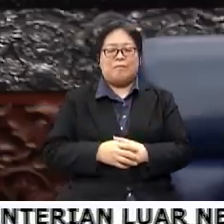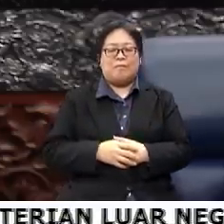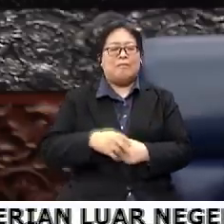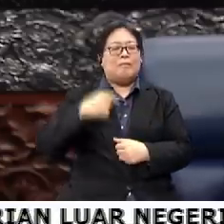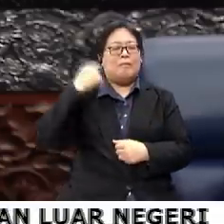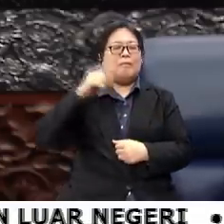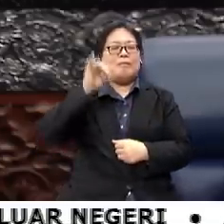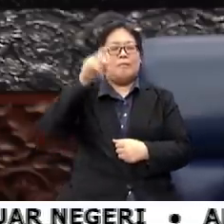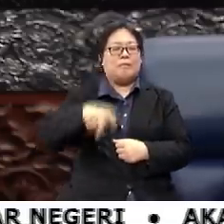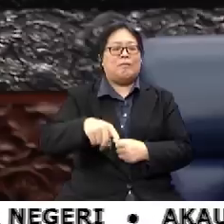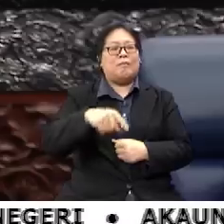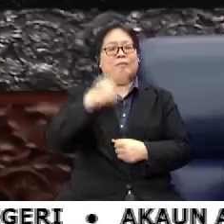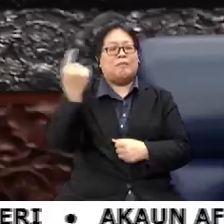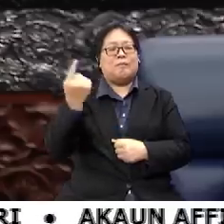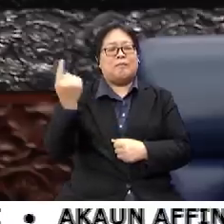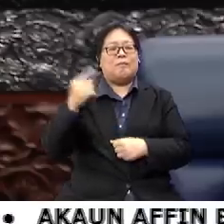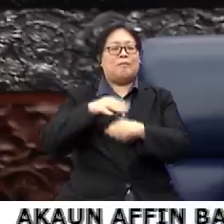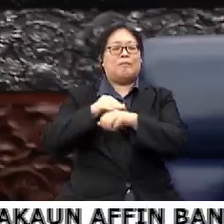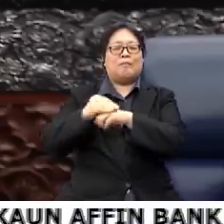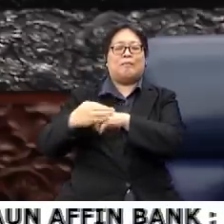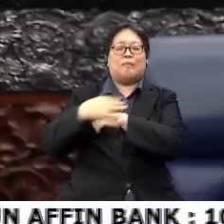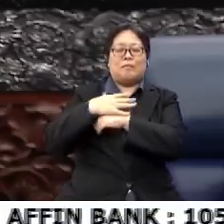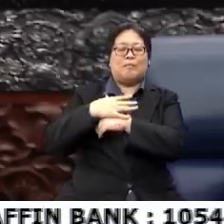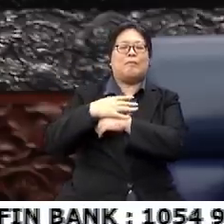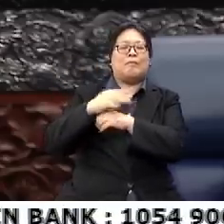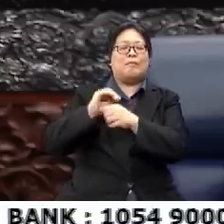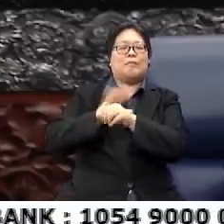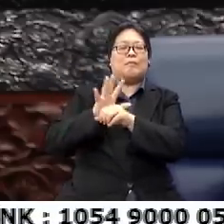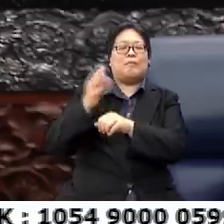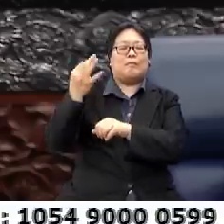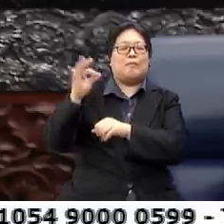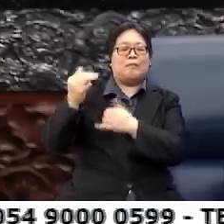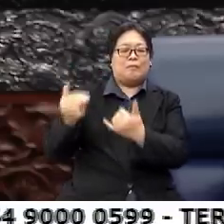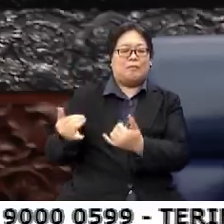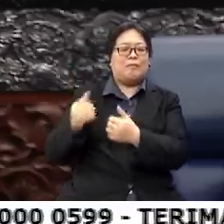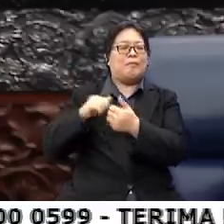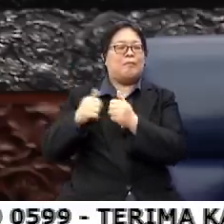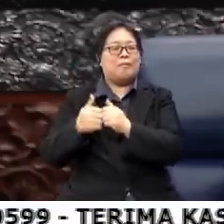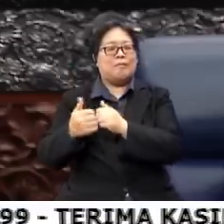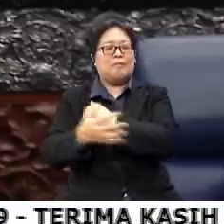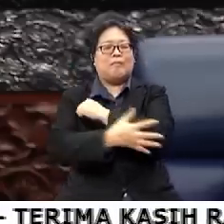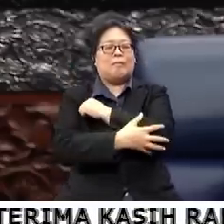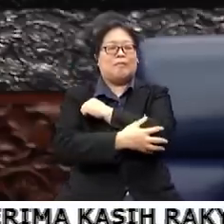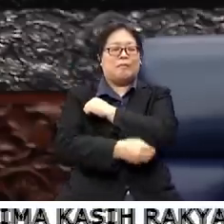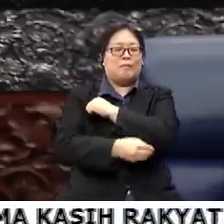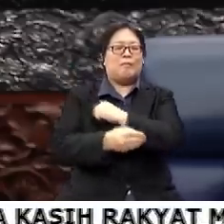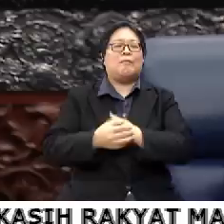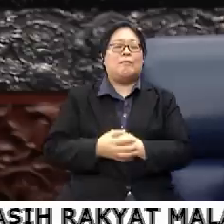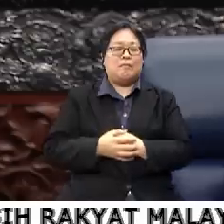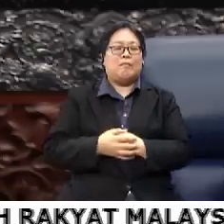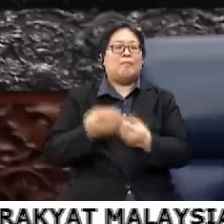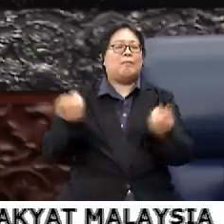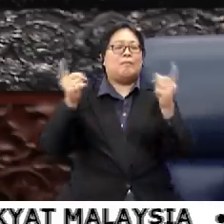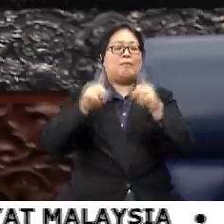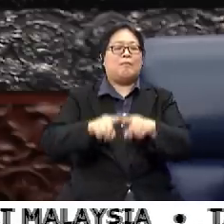Tuan Ibu, satu lagi kesan daripada pandemik COVID-19 yang melanda seluruh dunia ialah masalah kemiskinan yang